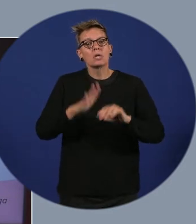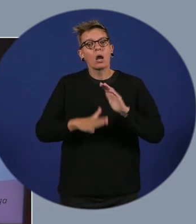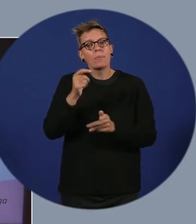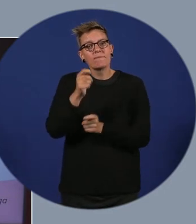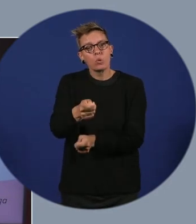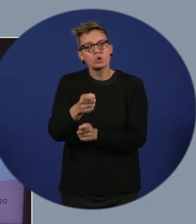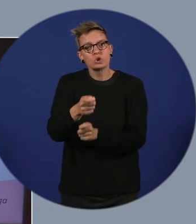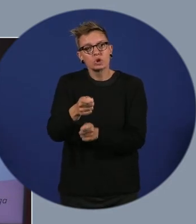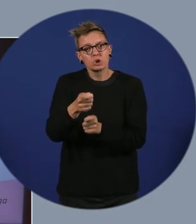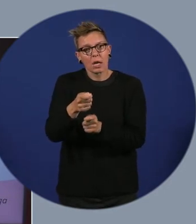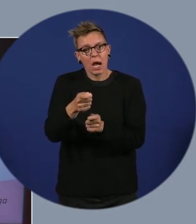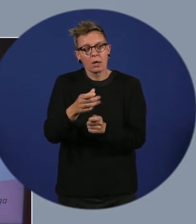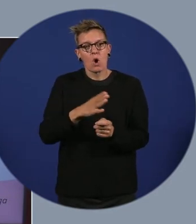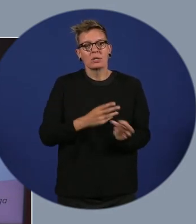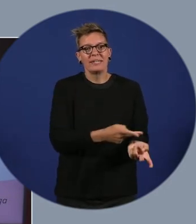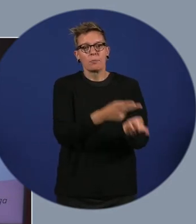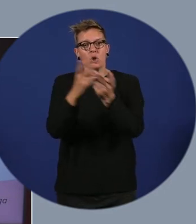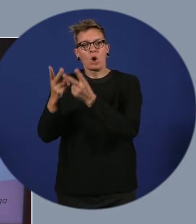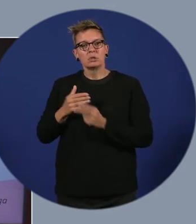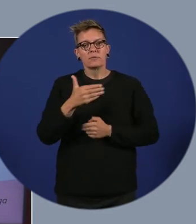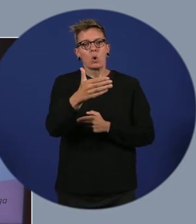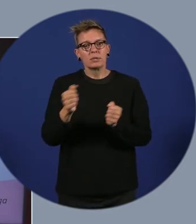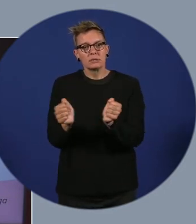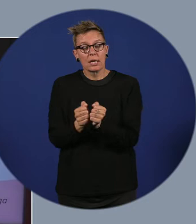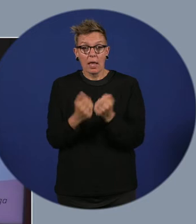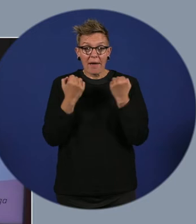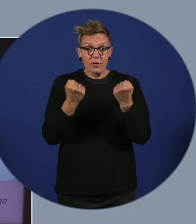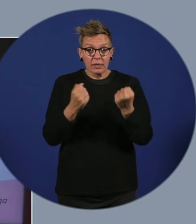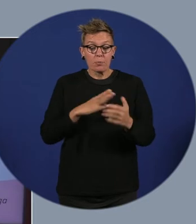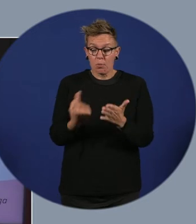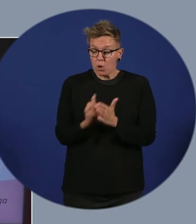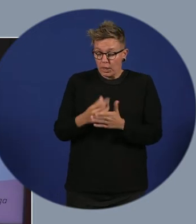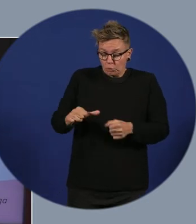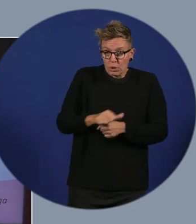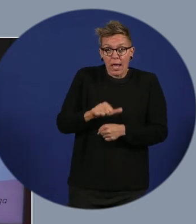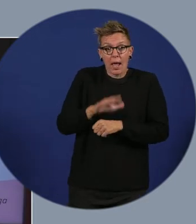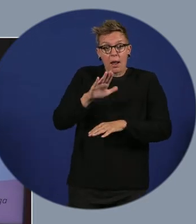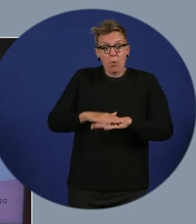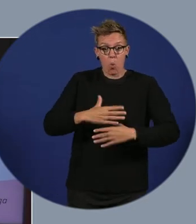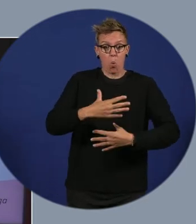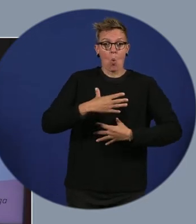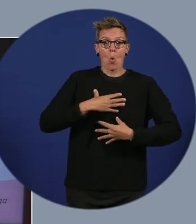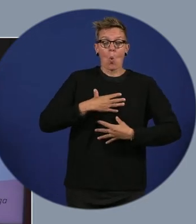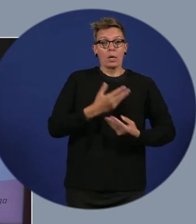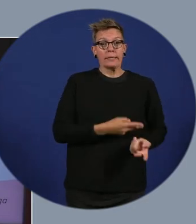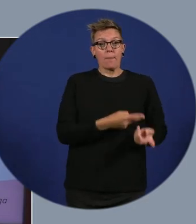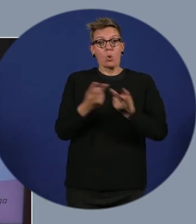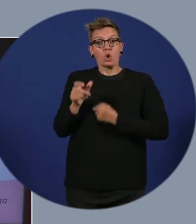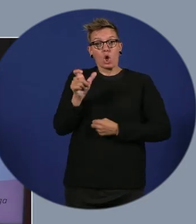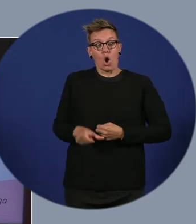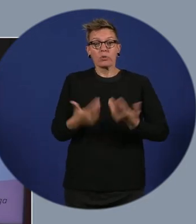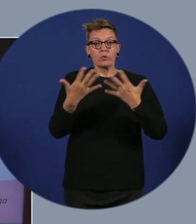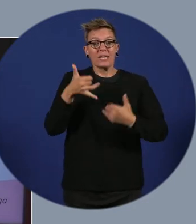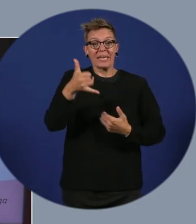I demokratiskt förhållningssätt. Det är väl en fjärde sak. Alltså man behöver ju träna på att vara demokrat och fungera i